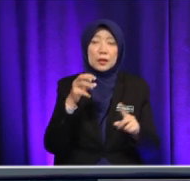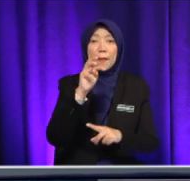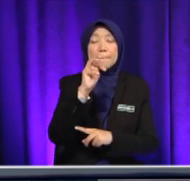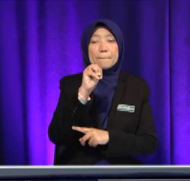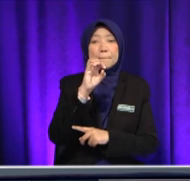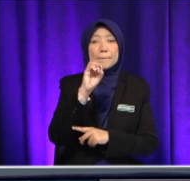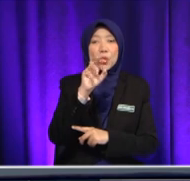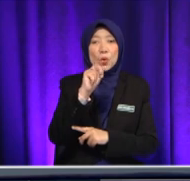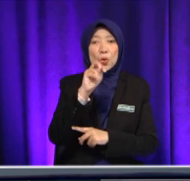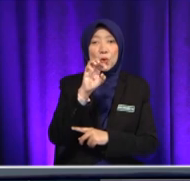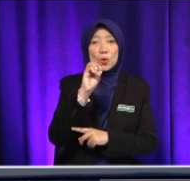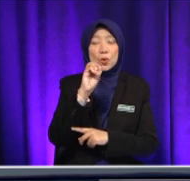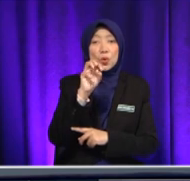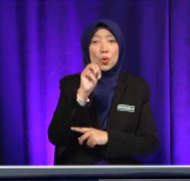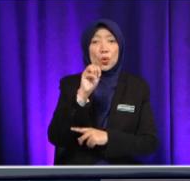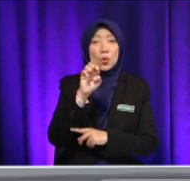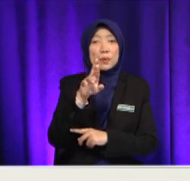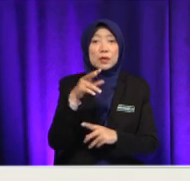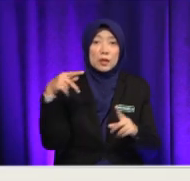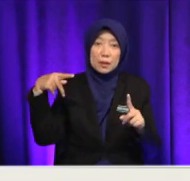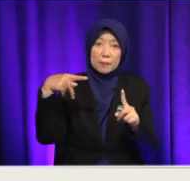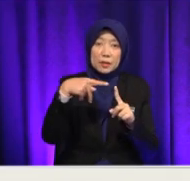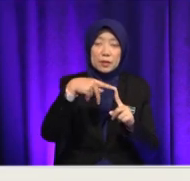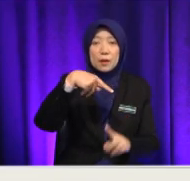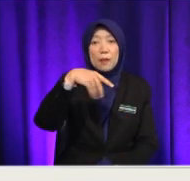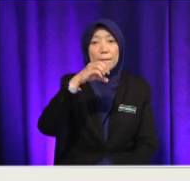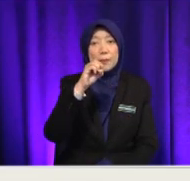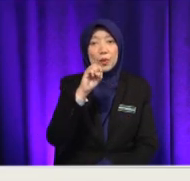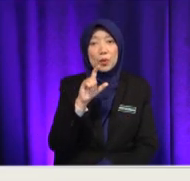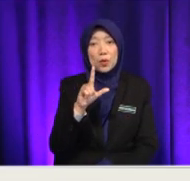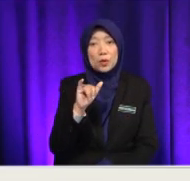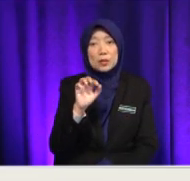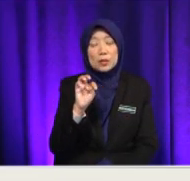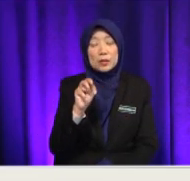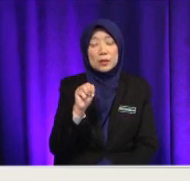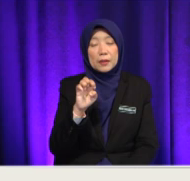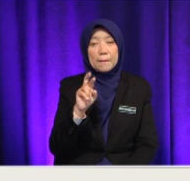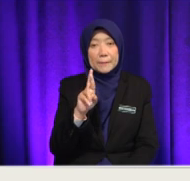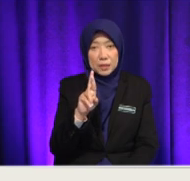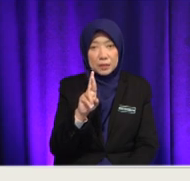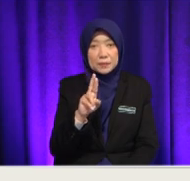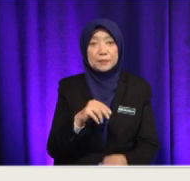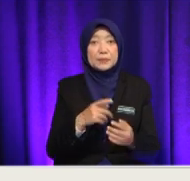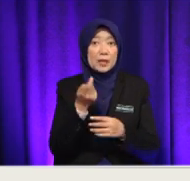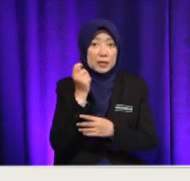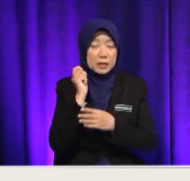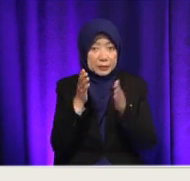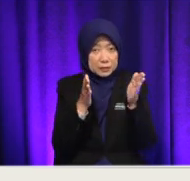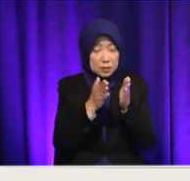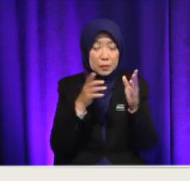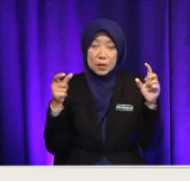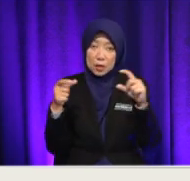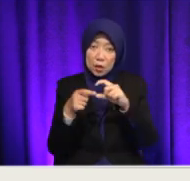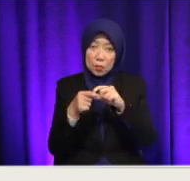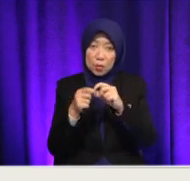polimer, berdasarkan anak panah ni kita akan tengok bahawa monomer yang kecil tadi bergabung